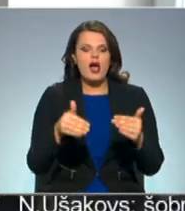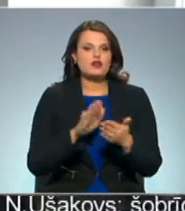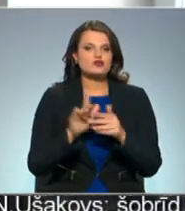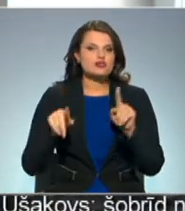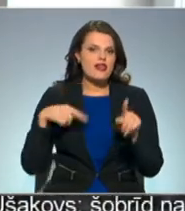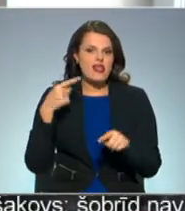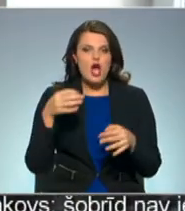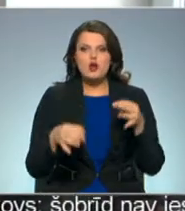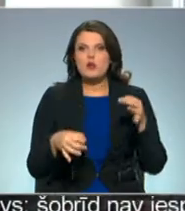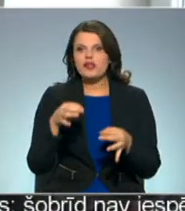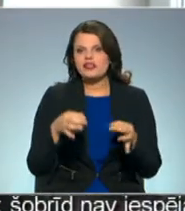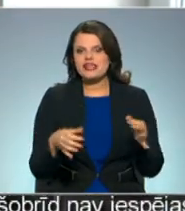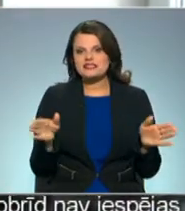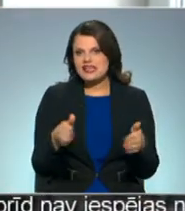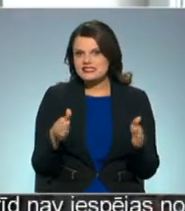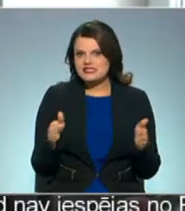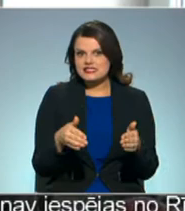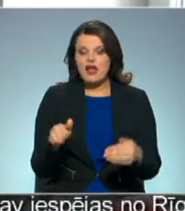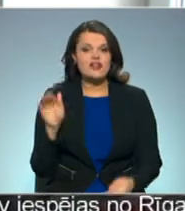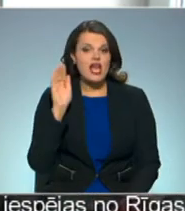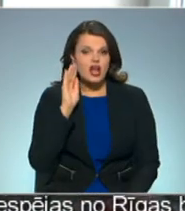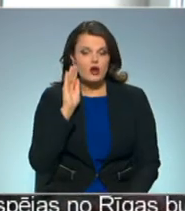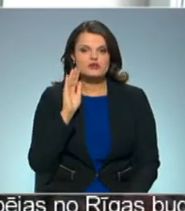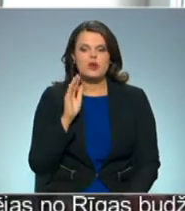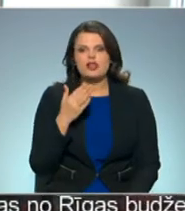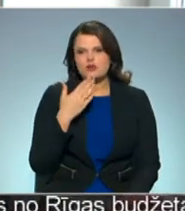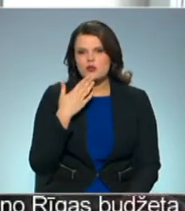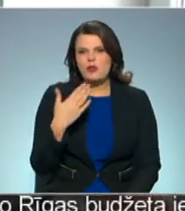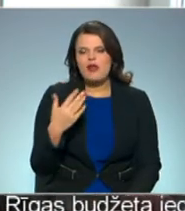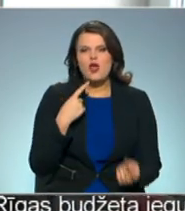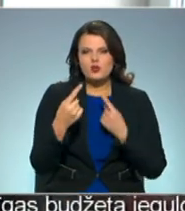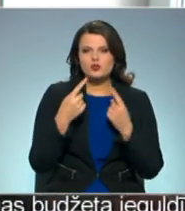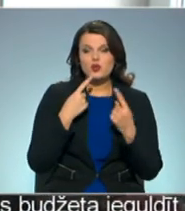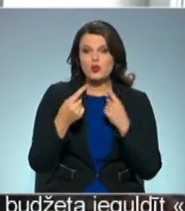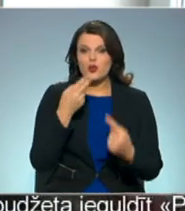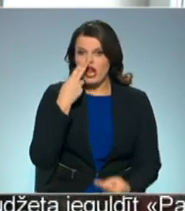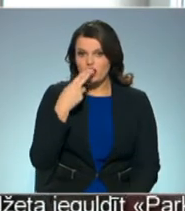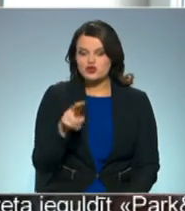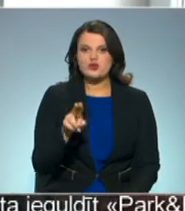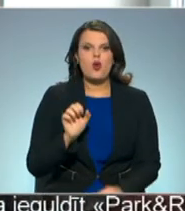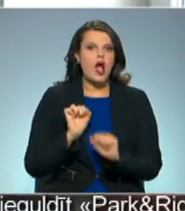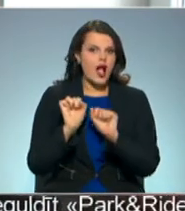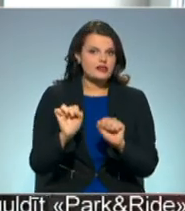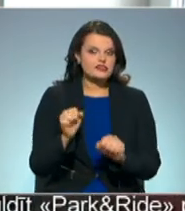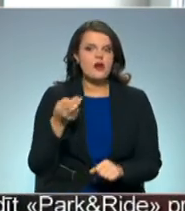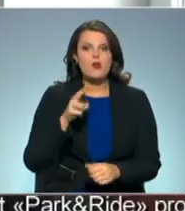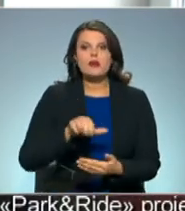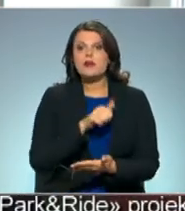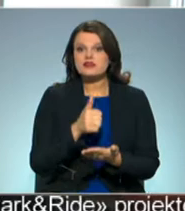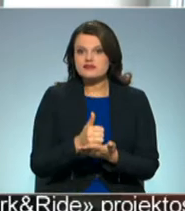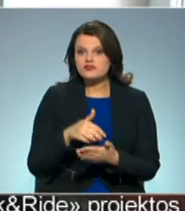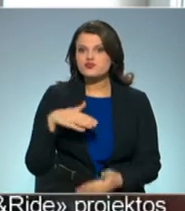Klausoties pēdējās, tā var teikt, runas no aizstāvuma pārstāvju